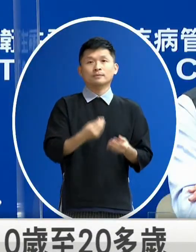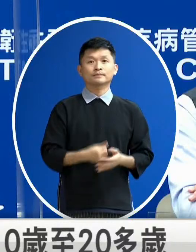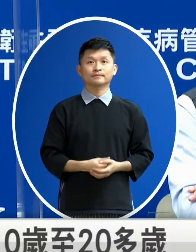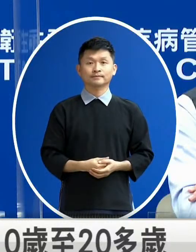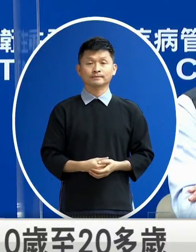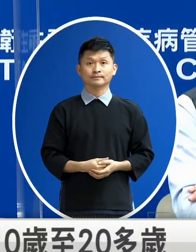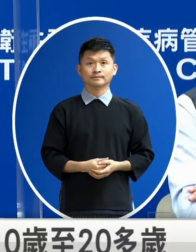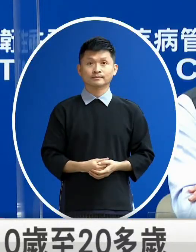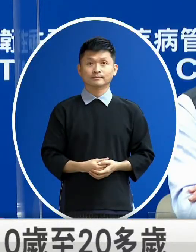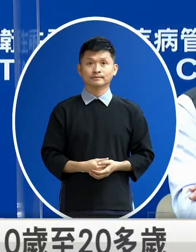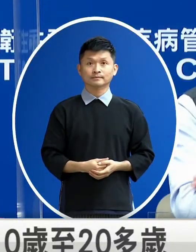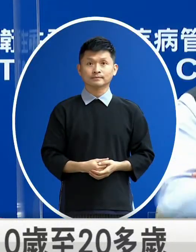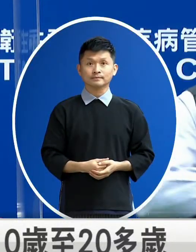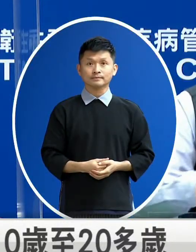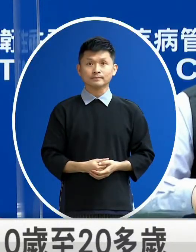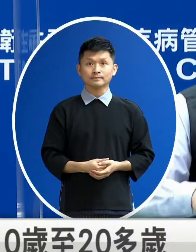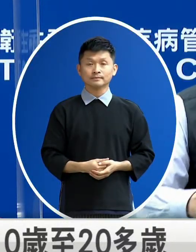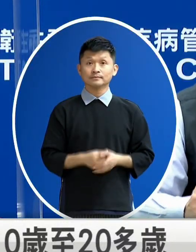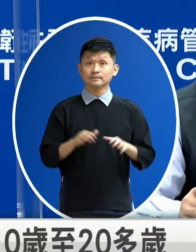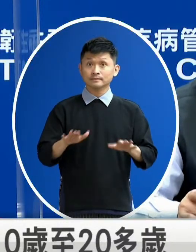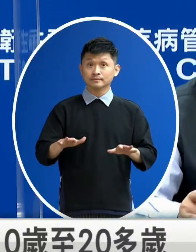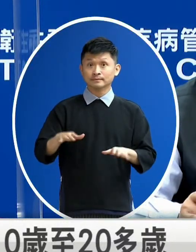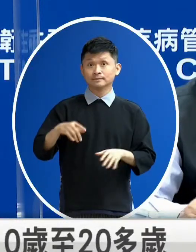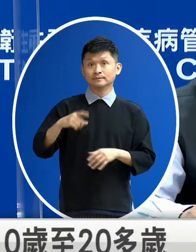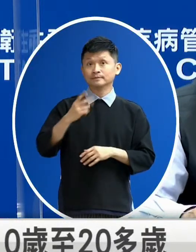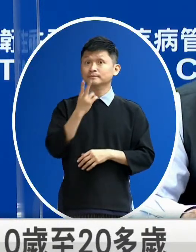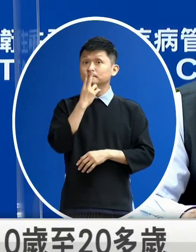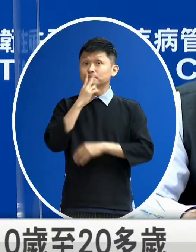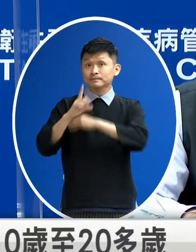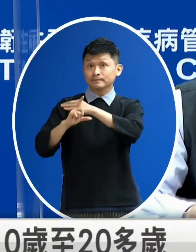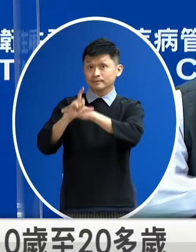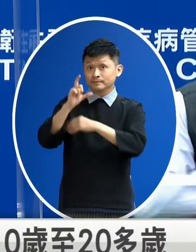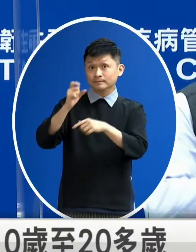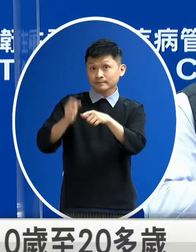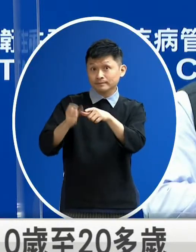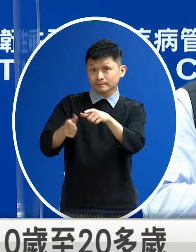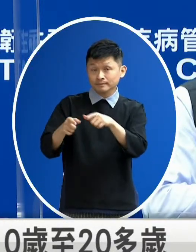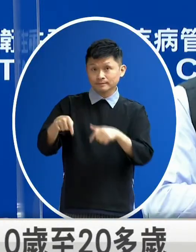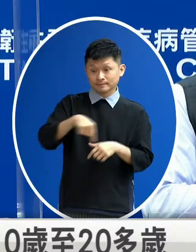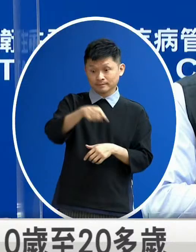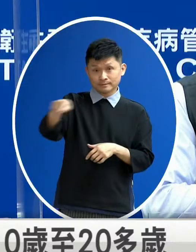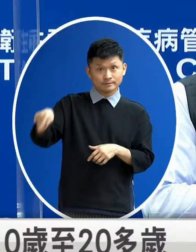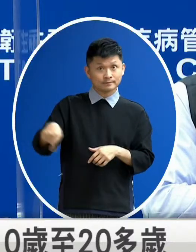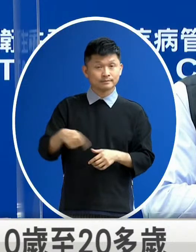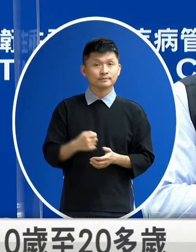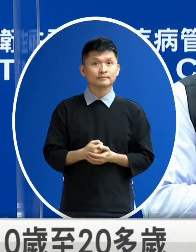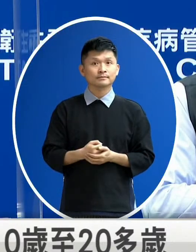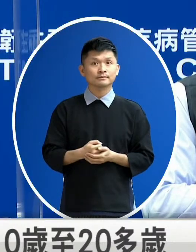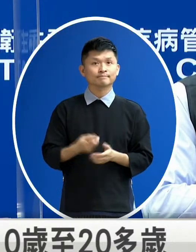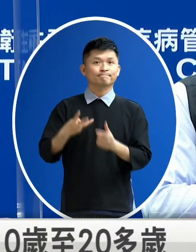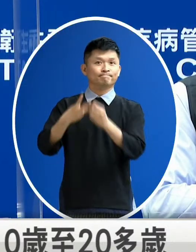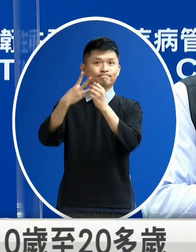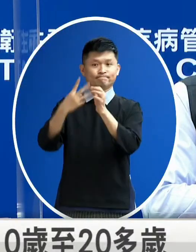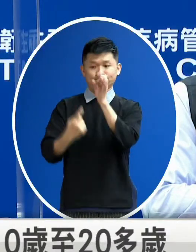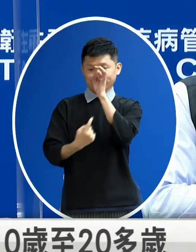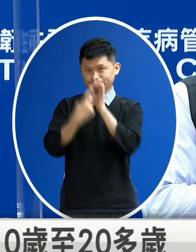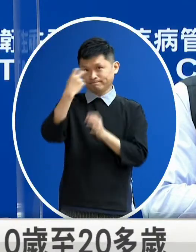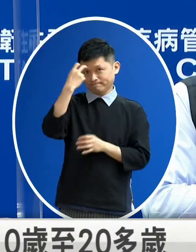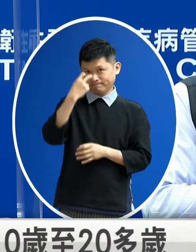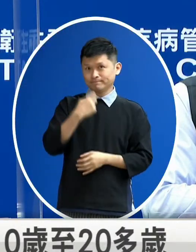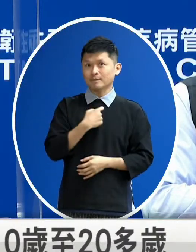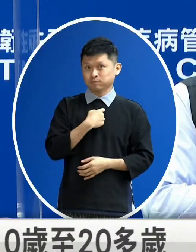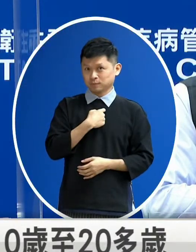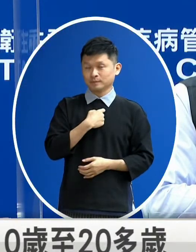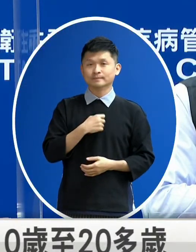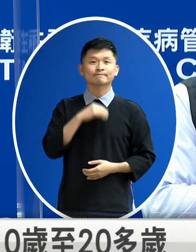当然今天另外一个就是雅旭的公司这个也进行会进行它的一个三采，那这